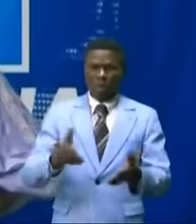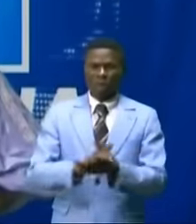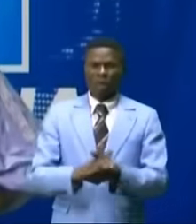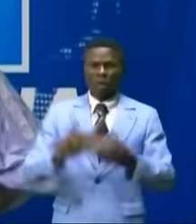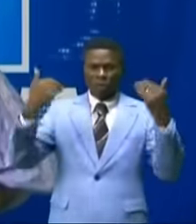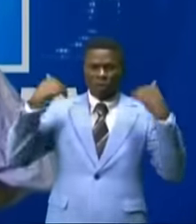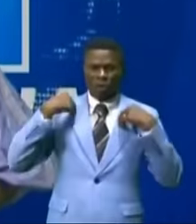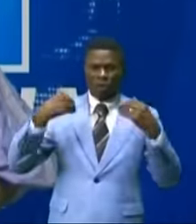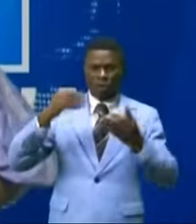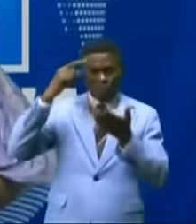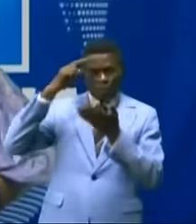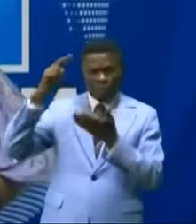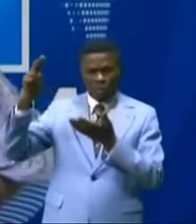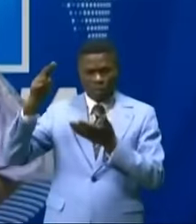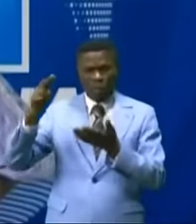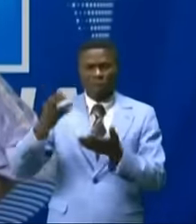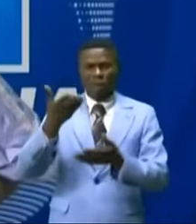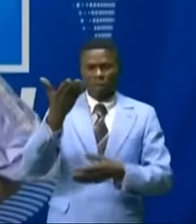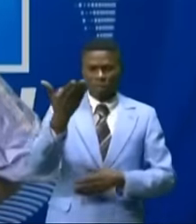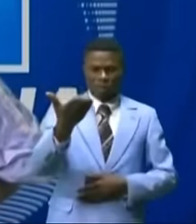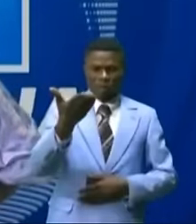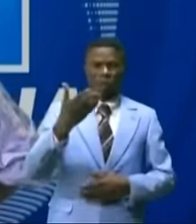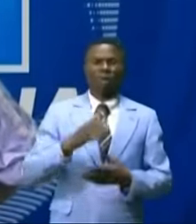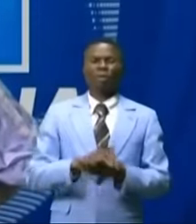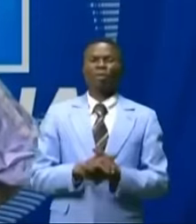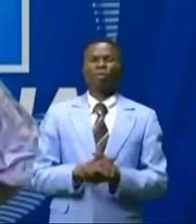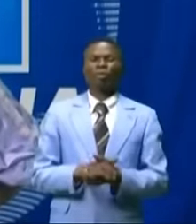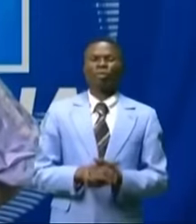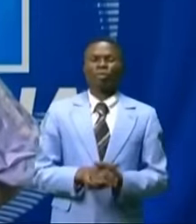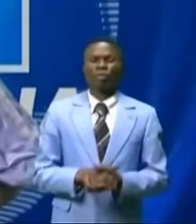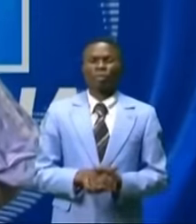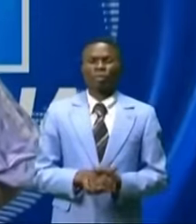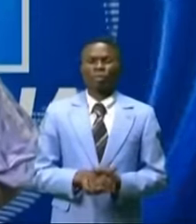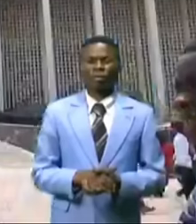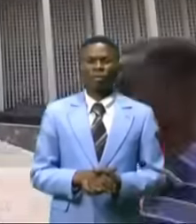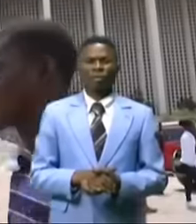académique et scientifique de cet alma mater, Marthe Mangazakalala.